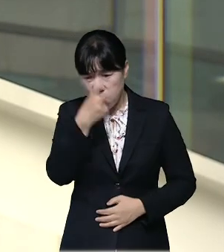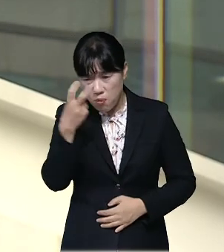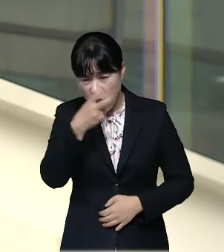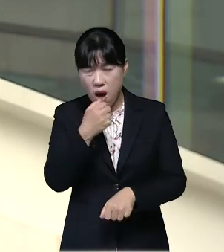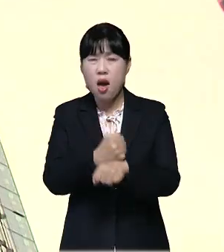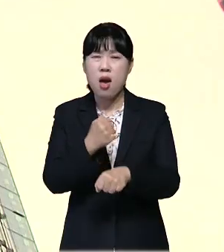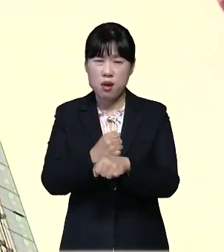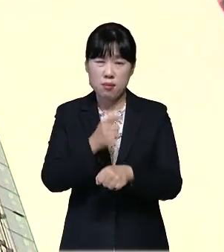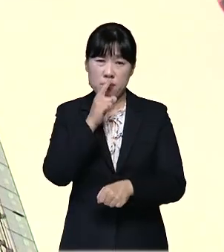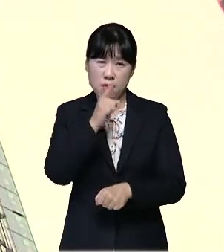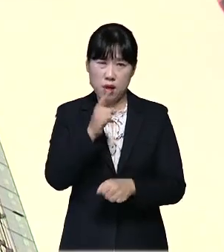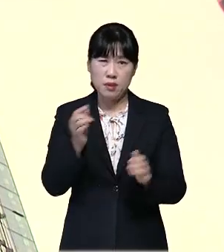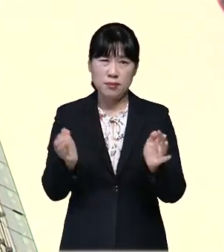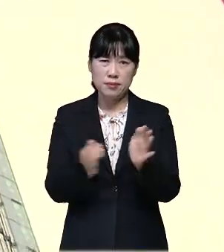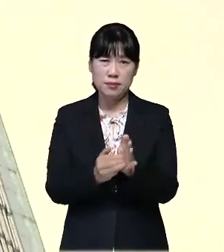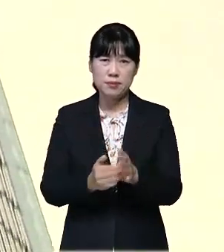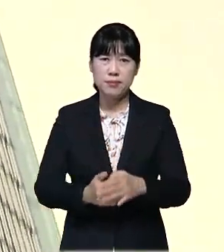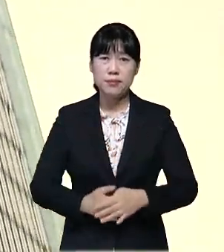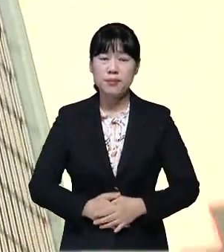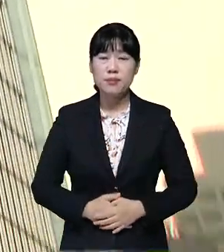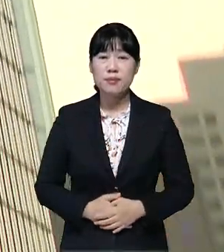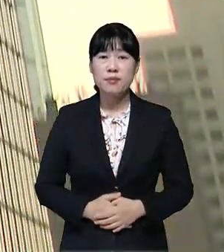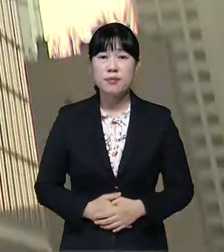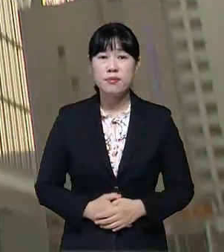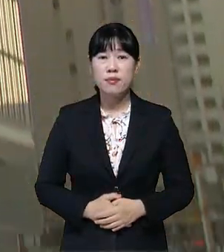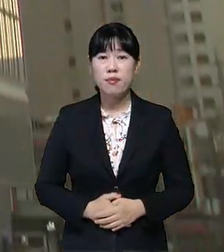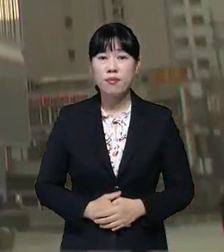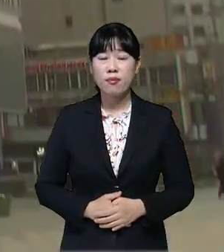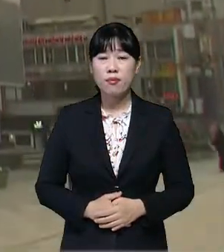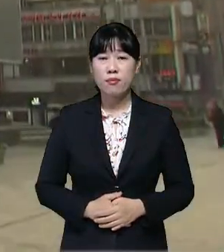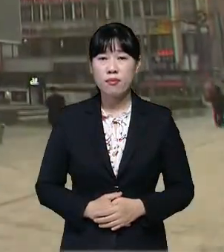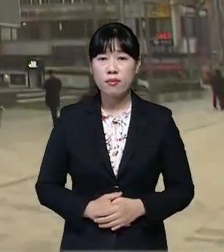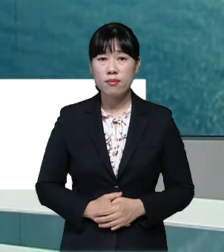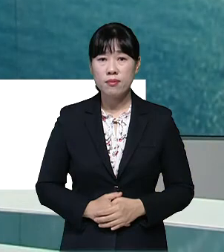들어갔습니다. KBC 박승현입니다.